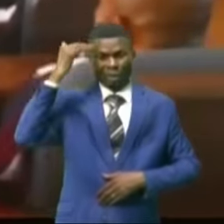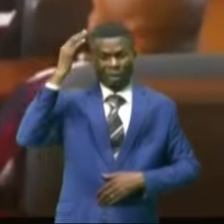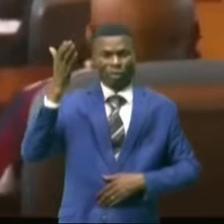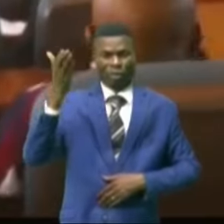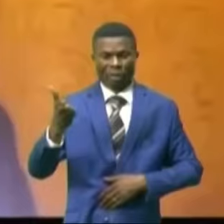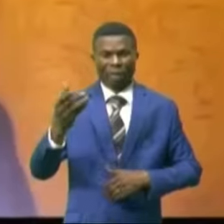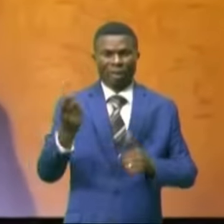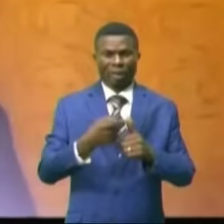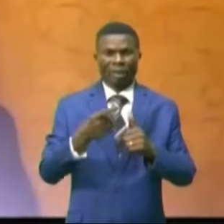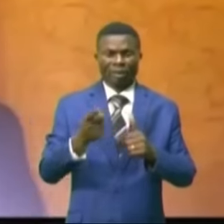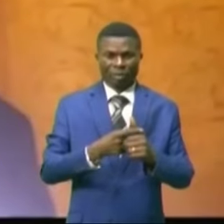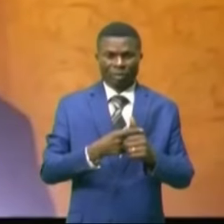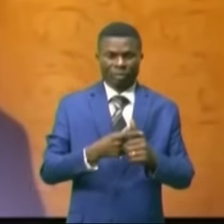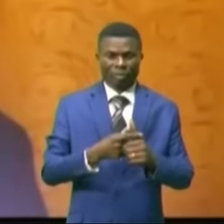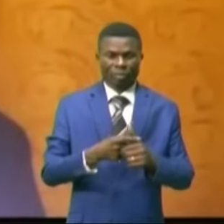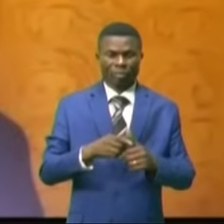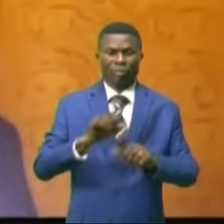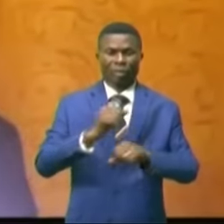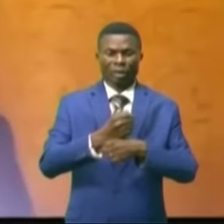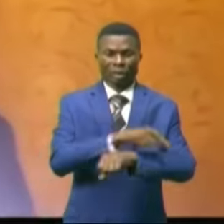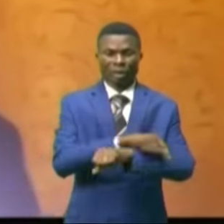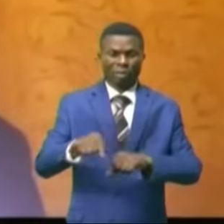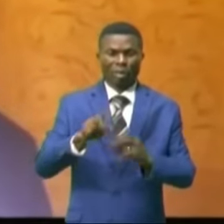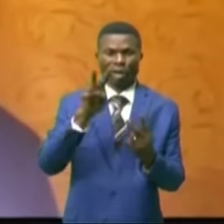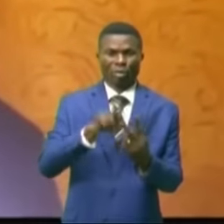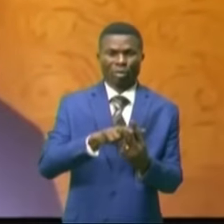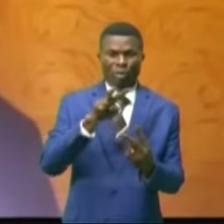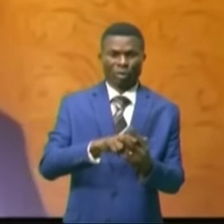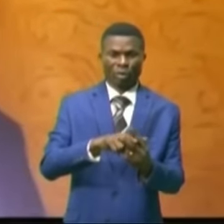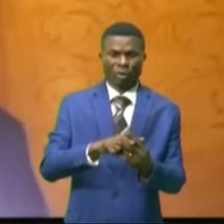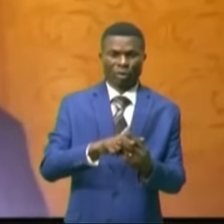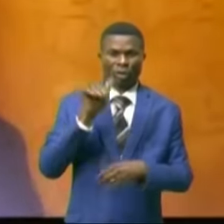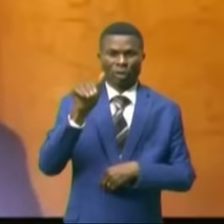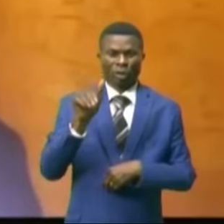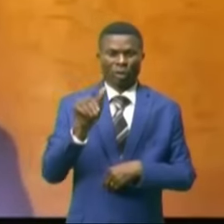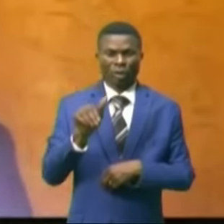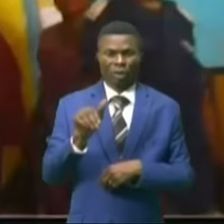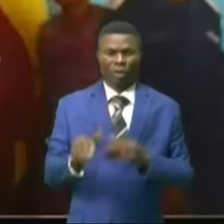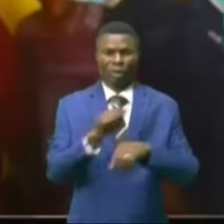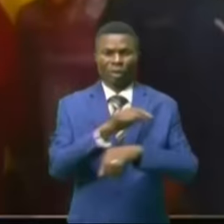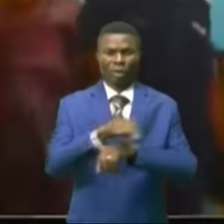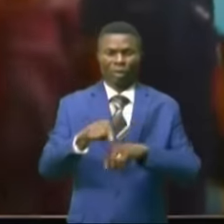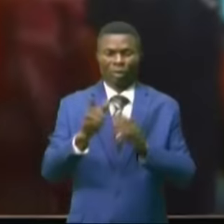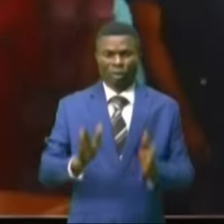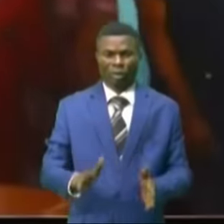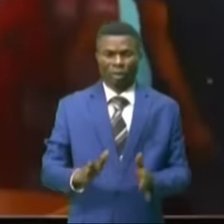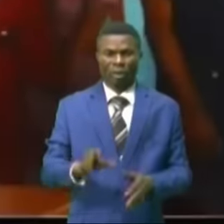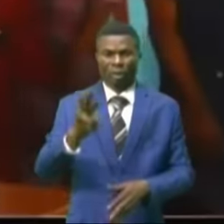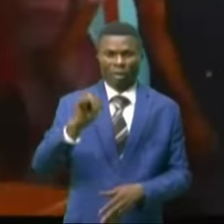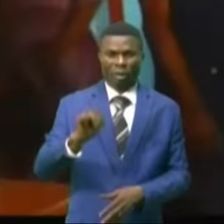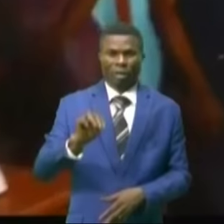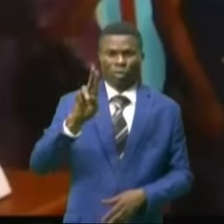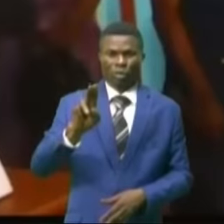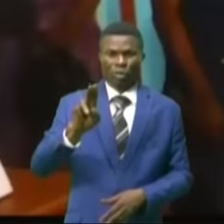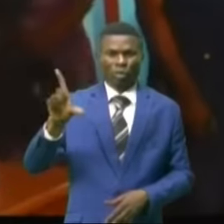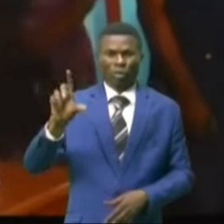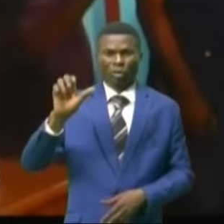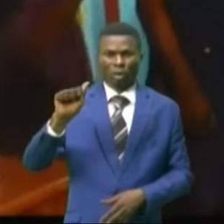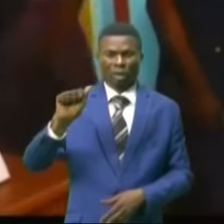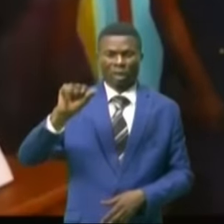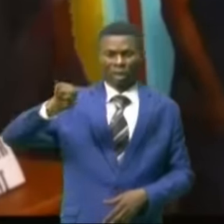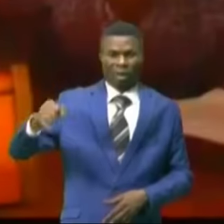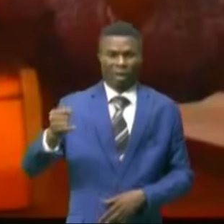à savoir installation du bureau provisoire par le directeur administratif Mola Jean-Robert. Étude